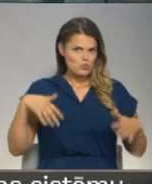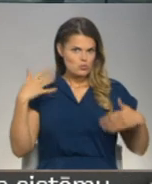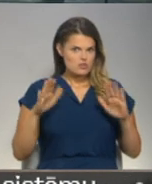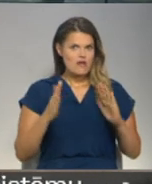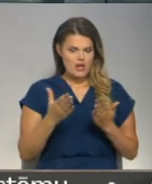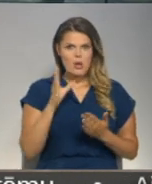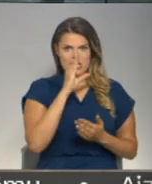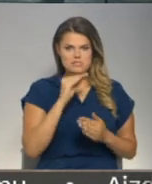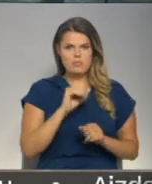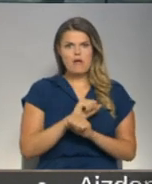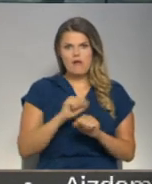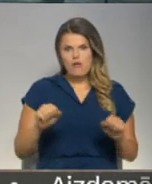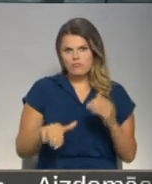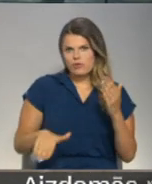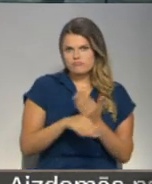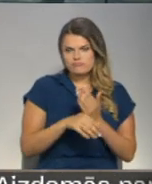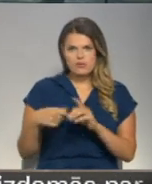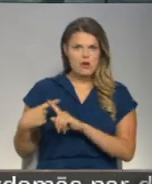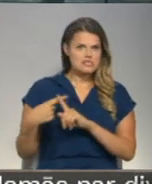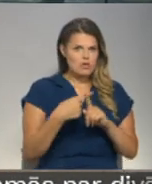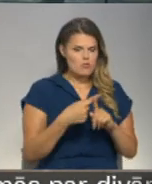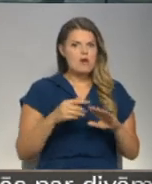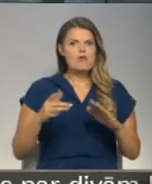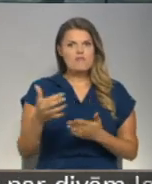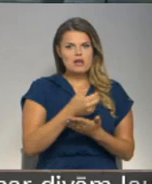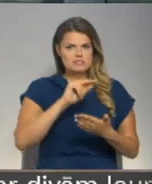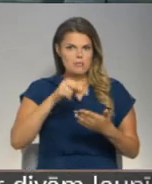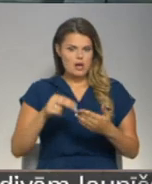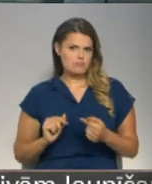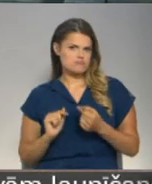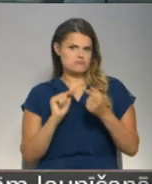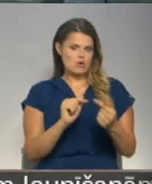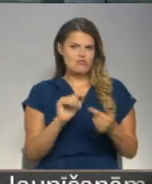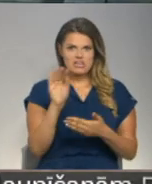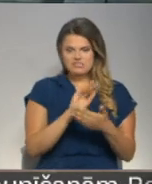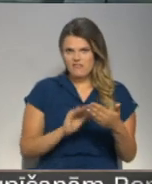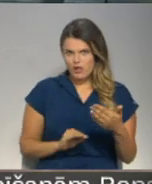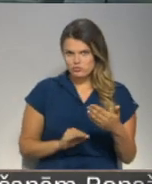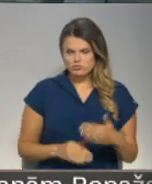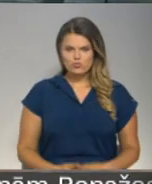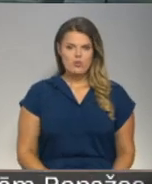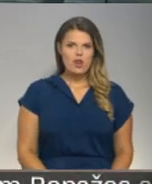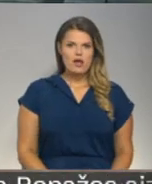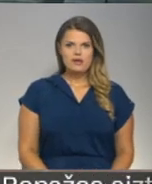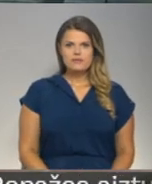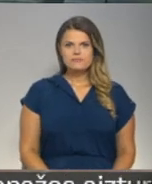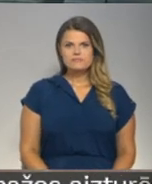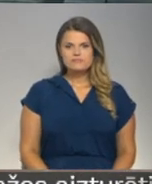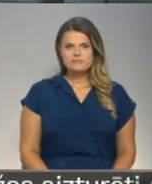vai būs iespēja operatīvi reaģēt uz izsaukumiem un tiek vākti paraksti protesta vēstulē. Skaidroja Vidus Daugavas